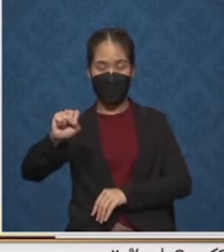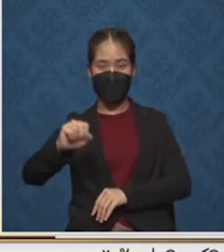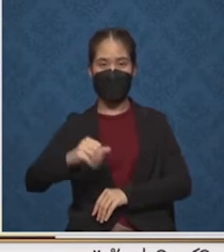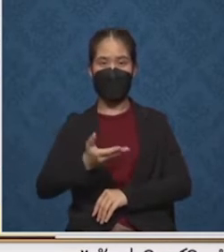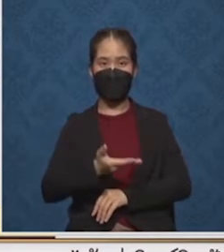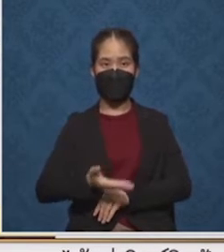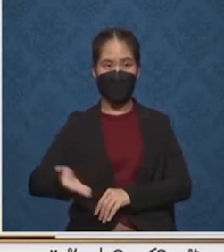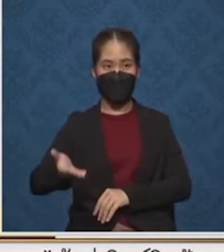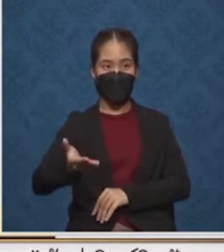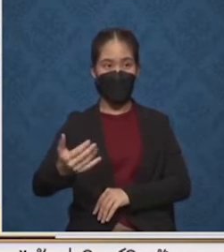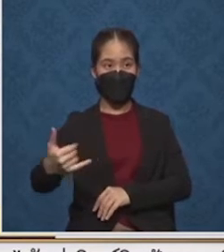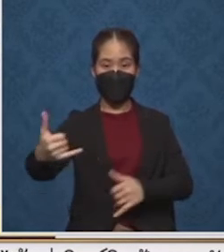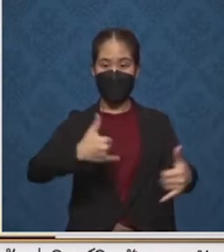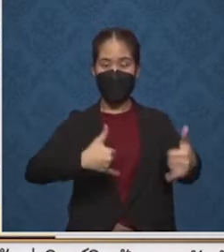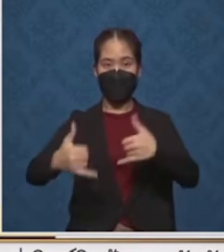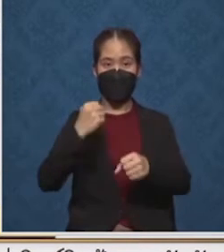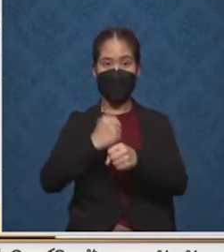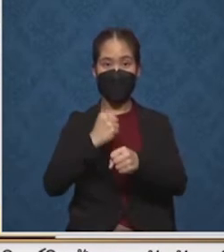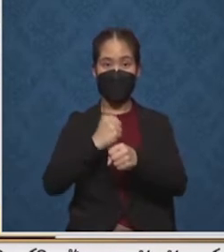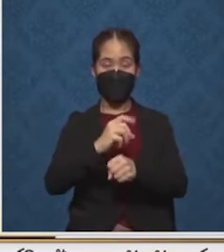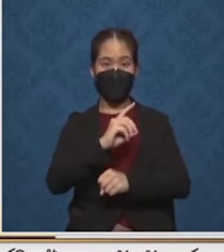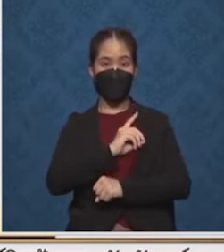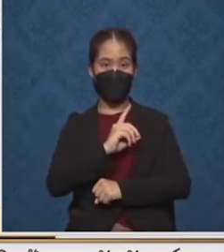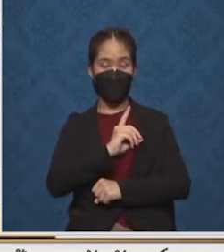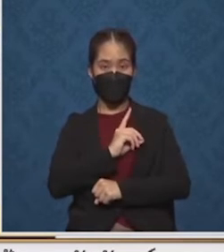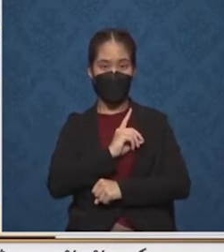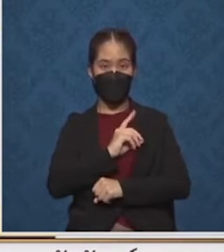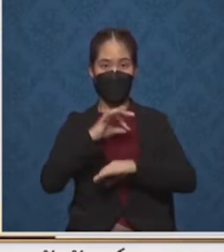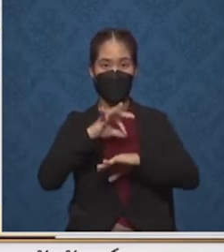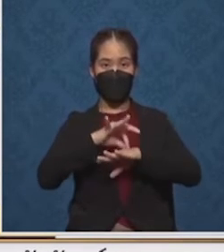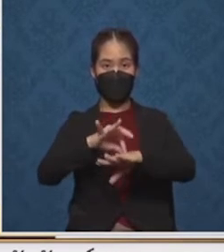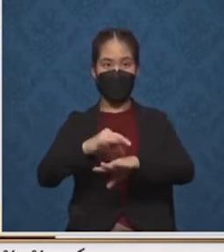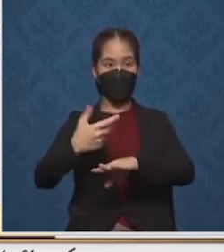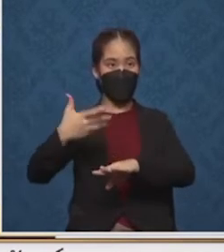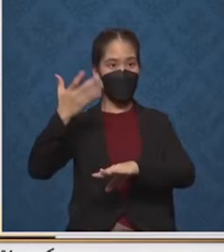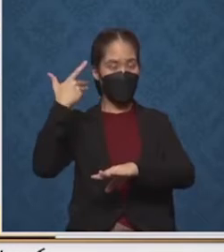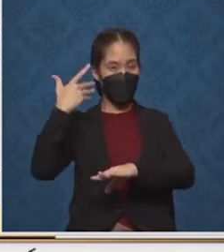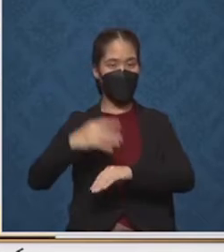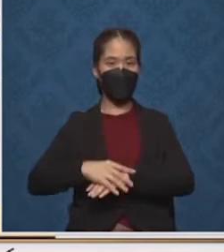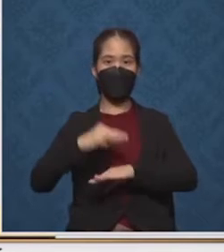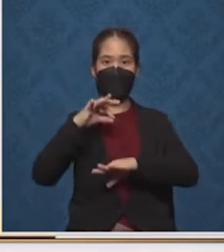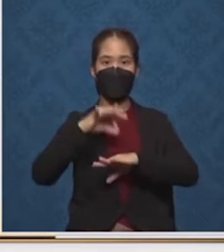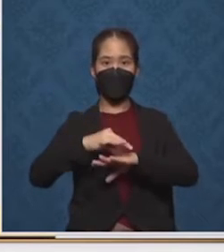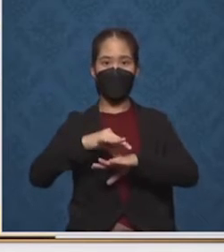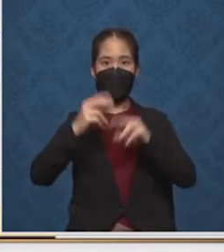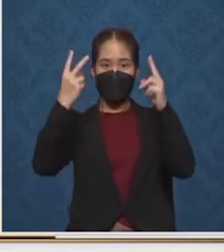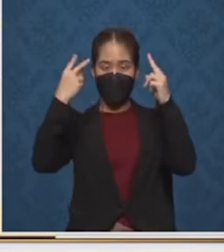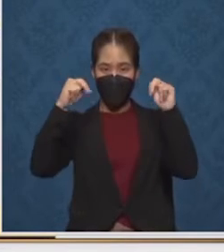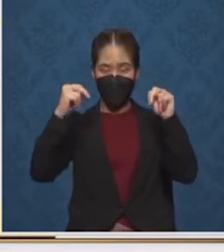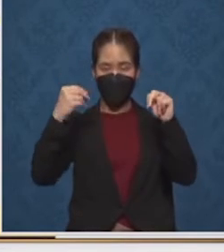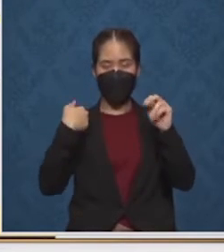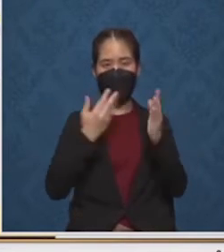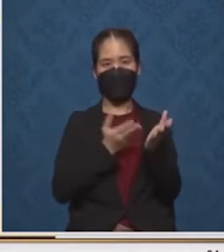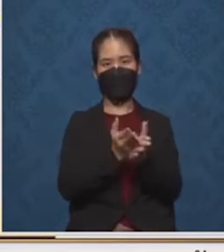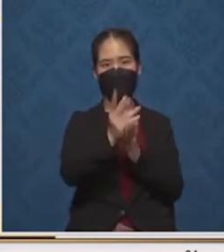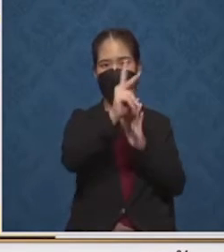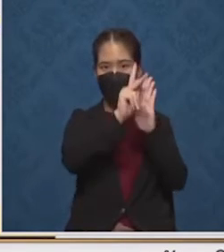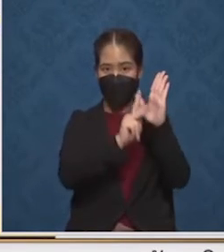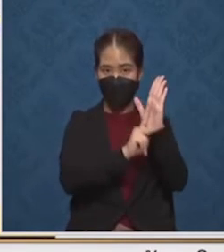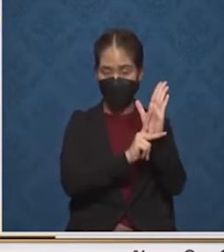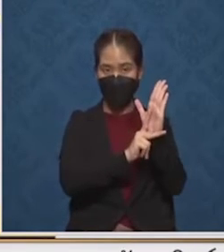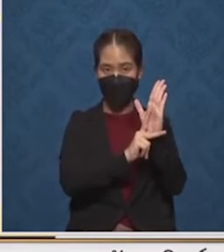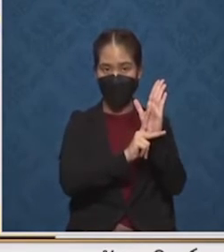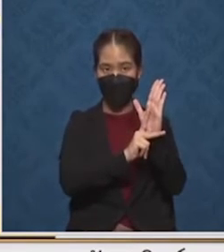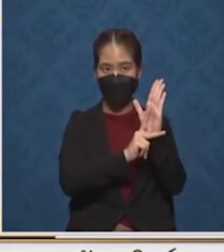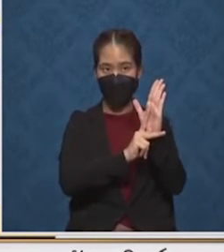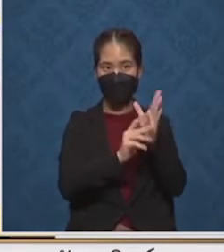ไทยแล้วสอนเข้ามาทำหน้าที่ในฐานะที่ท่านเป็นอดีตนายกรัฐมนตรีครับแล้วถ้าเป็นนักกฎหมายเป็นที่ตั้งร้านของ